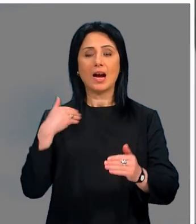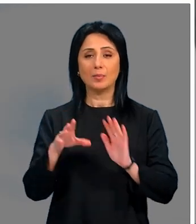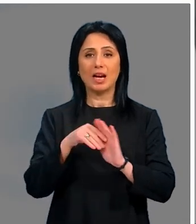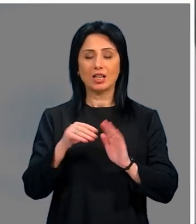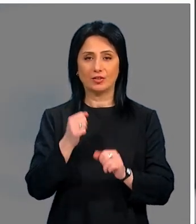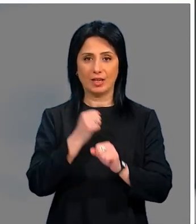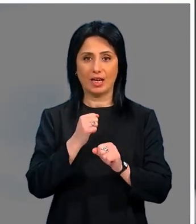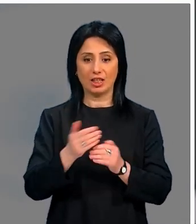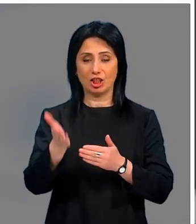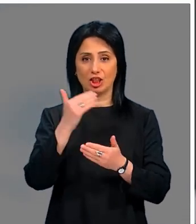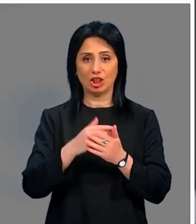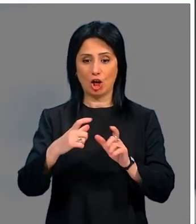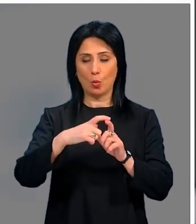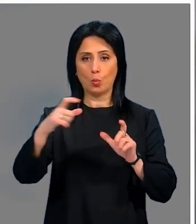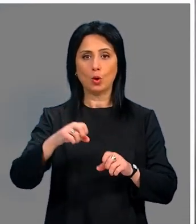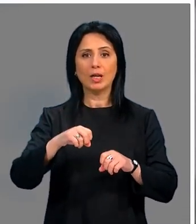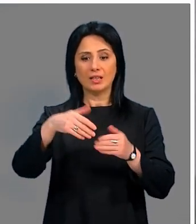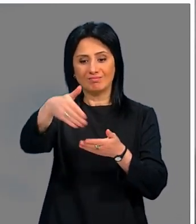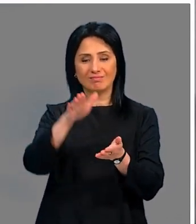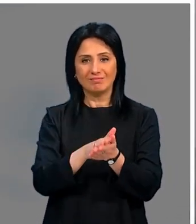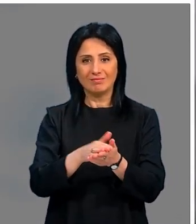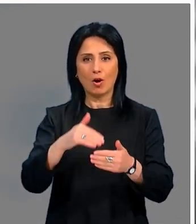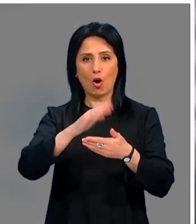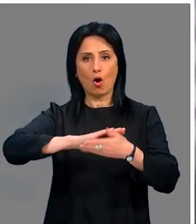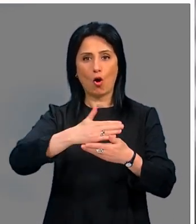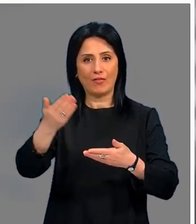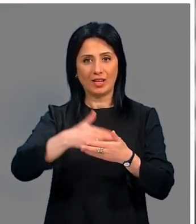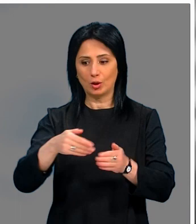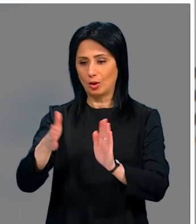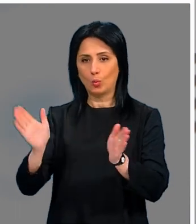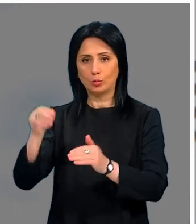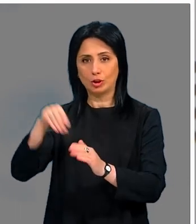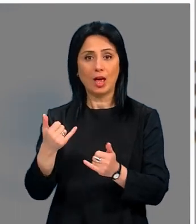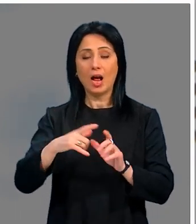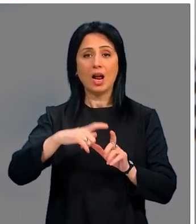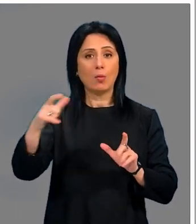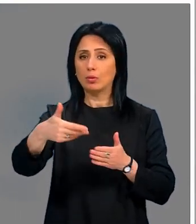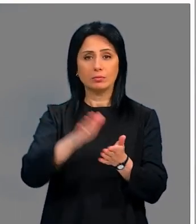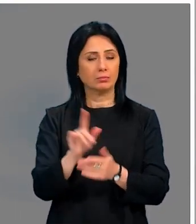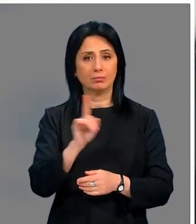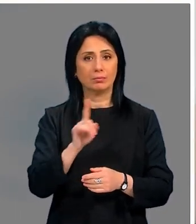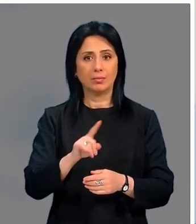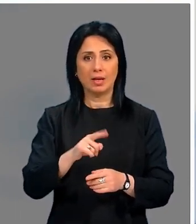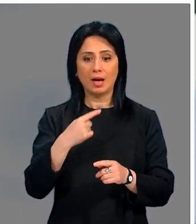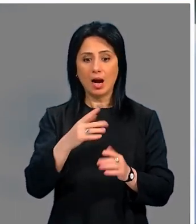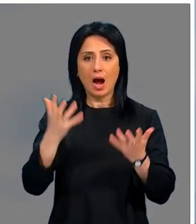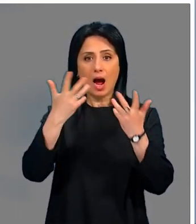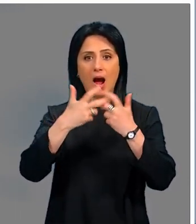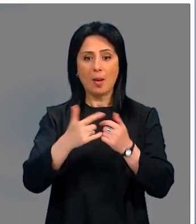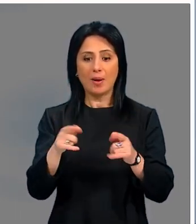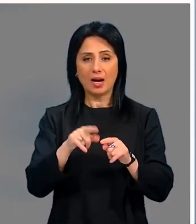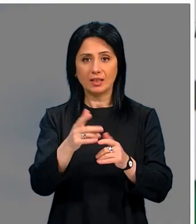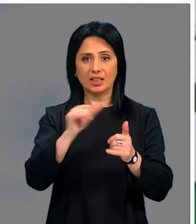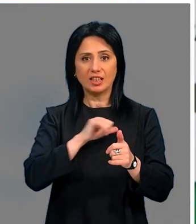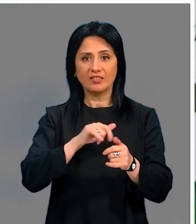Նախքին ումնդրություն կատարելուց հետո քվեաթերթիկը ծալում է իր զետեղում ծրարի և տուփի մեջ։ Այժմ քվեաթերթիկը չպետք է ծալվի, քանի որ